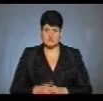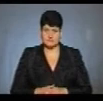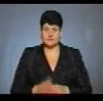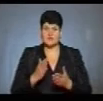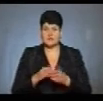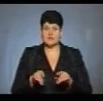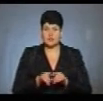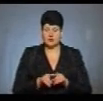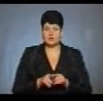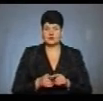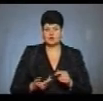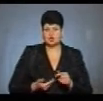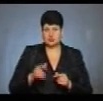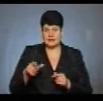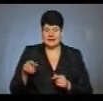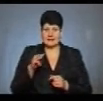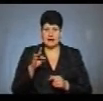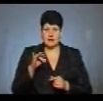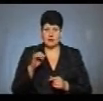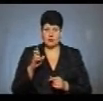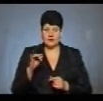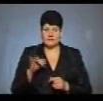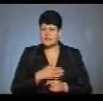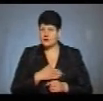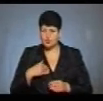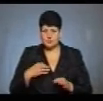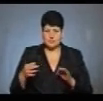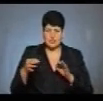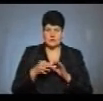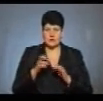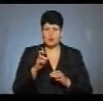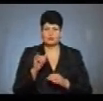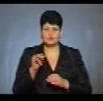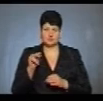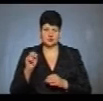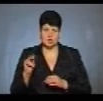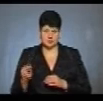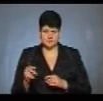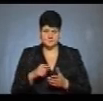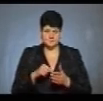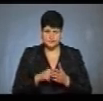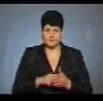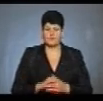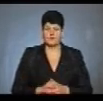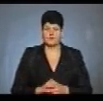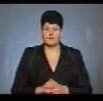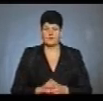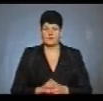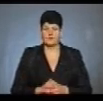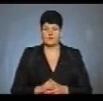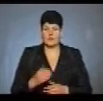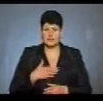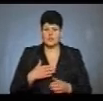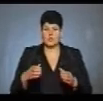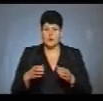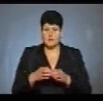також жителі Трибухівців. Вони не хочуть приєднуватися до Бучацької громади. Про це повідомив голова Трибухівської громади Олег Ковдрин. Наша